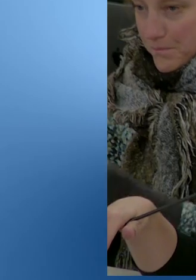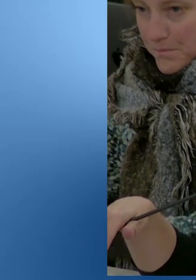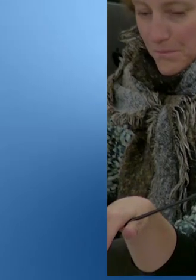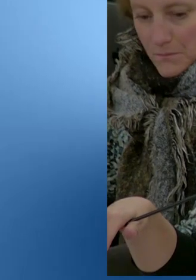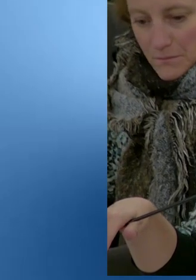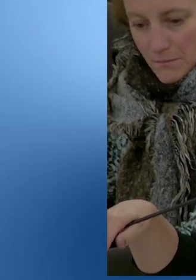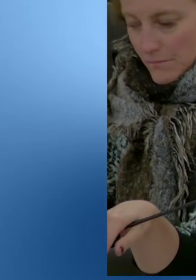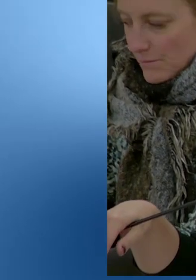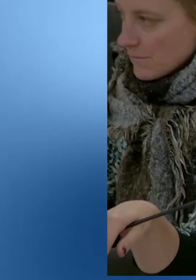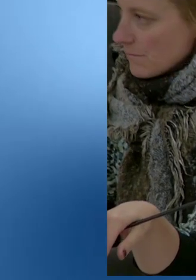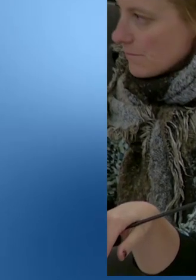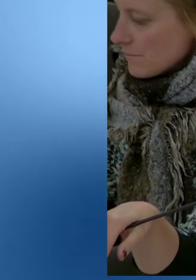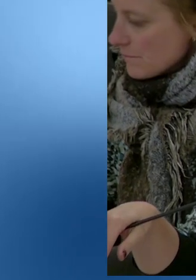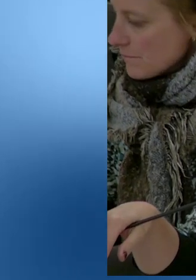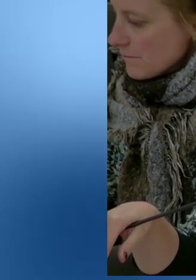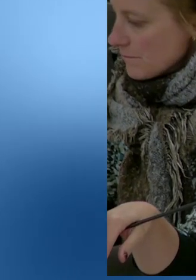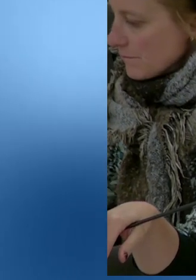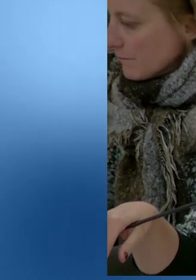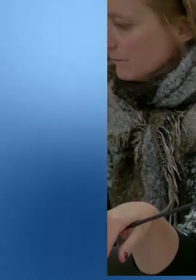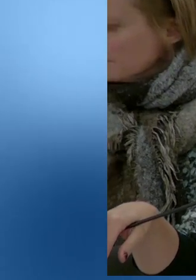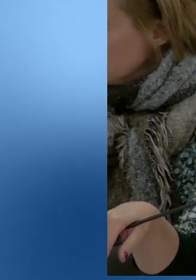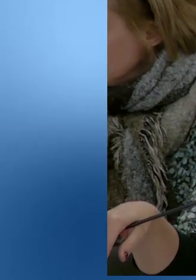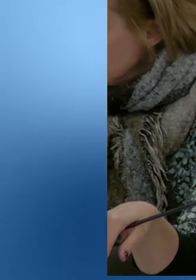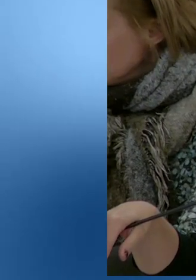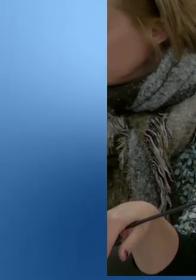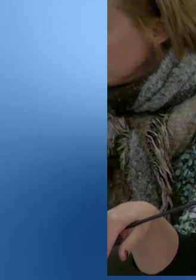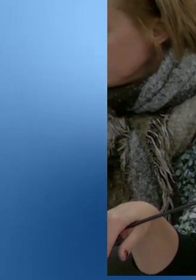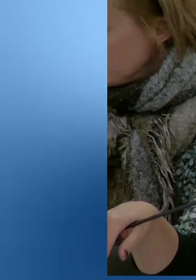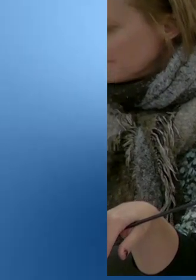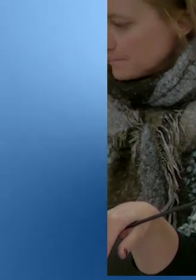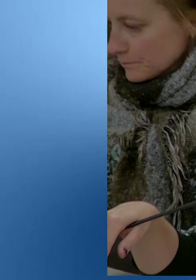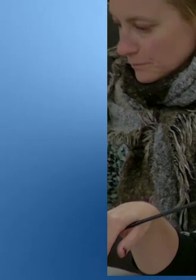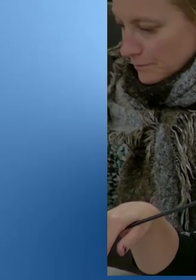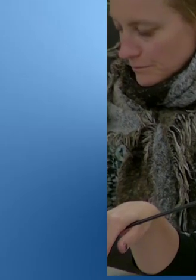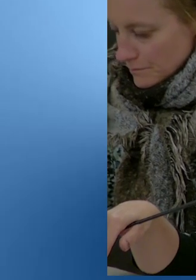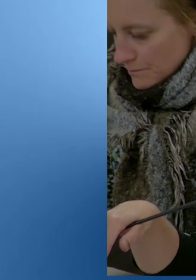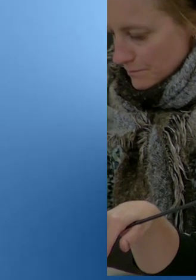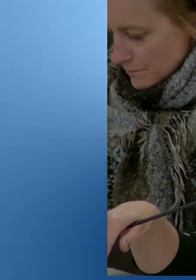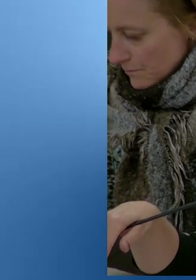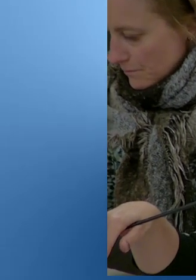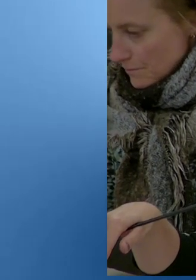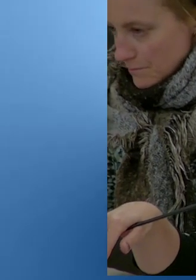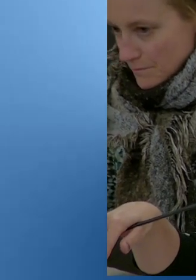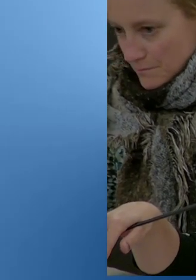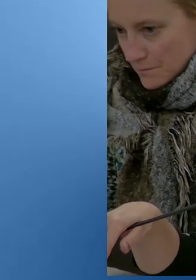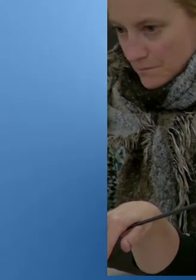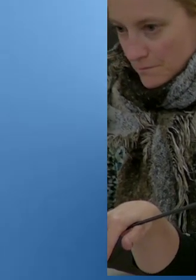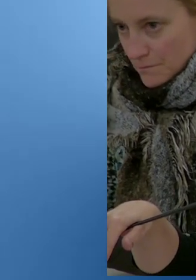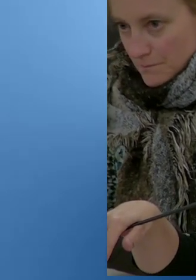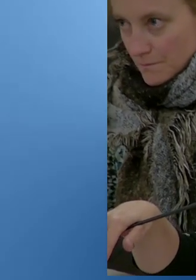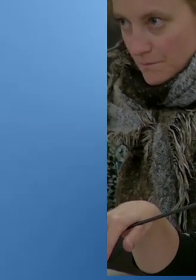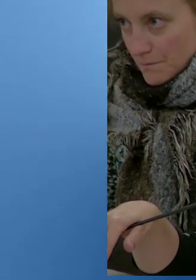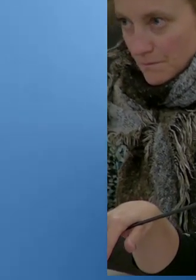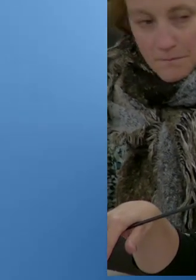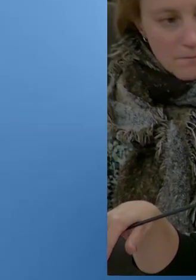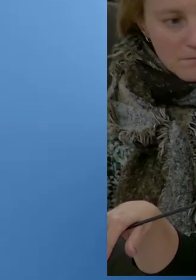37 même voyez et vous n'êtes que 29 ce soir dans la salle donc peut-être que vous allez rappeler quelqu'un et que le Conseil se tiendra je ne sais pas mais moi je ne